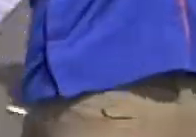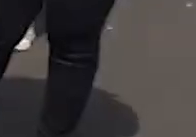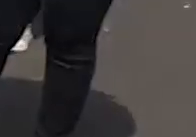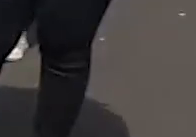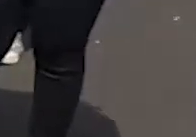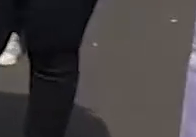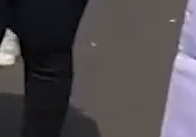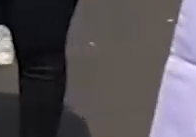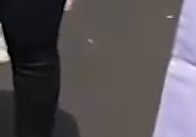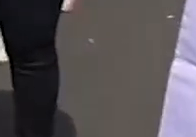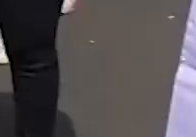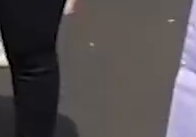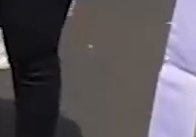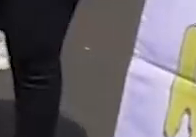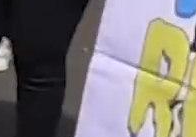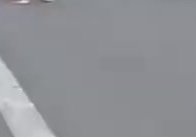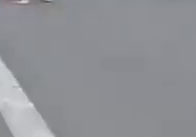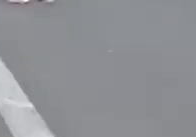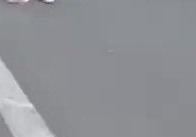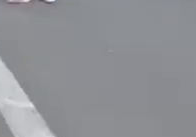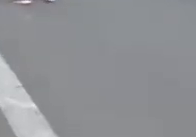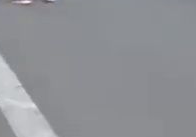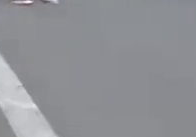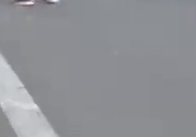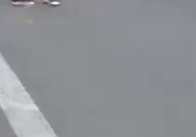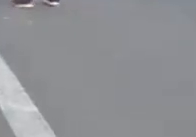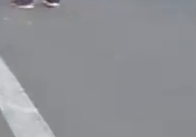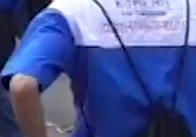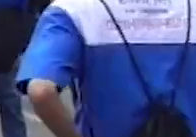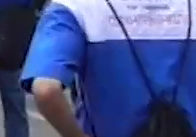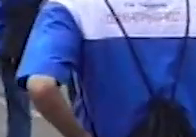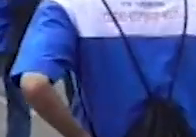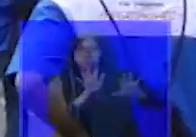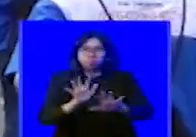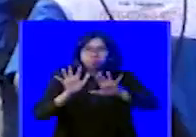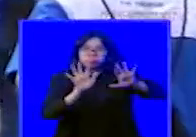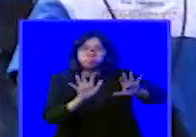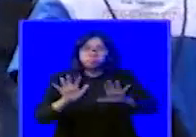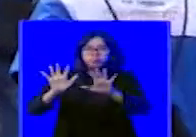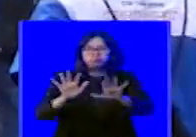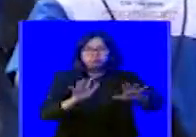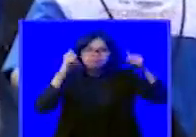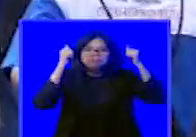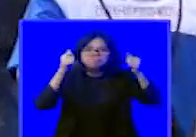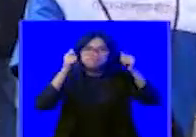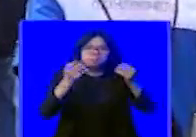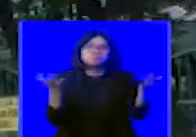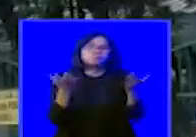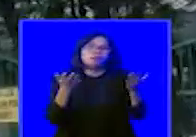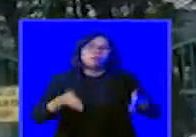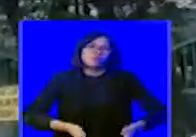masing-masing rencananya ribuan buruh di Kabupaten Tangerang akan kembali turun ke jalan pada Kamis besok di depan kantor DPR